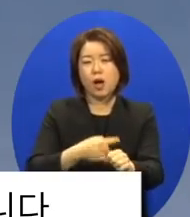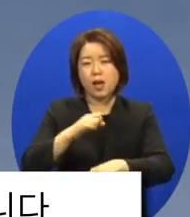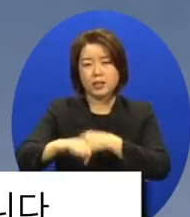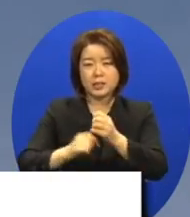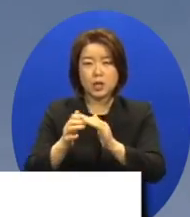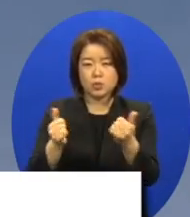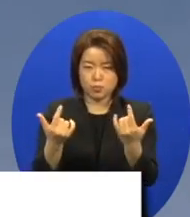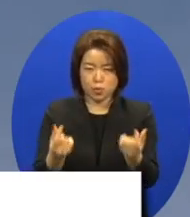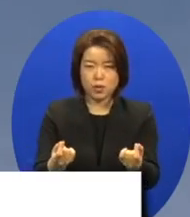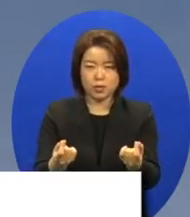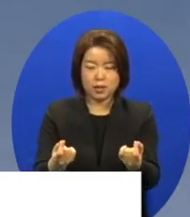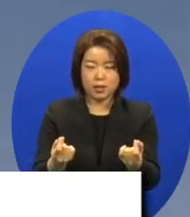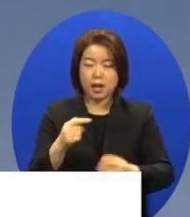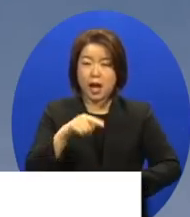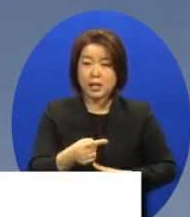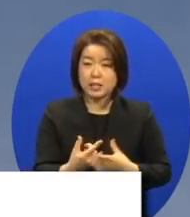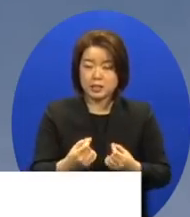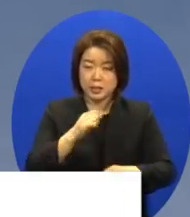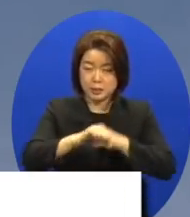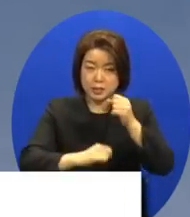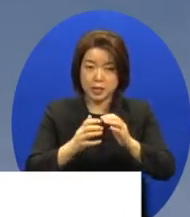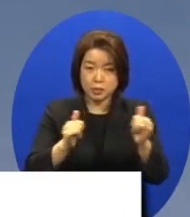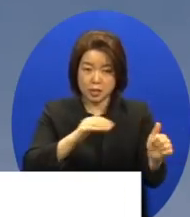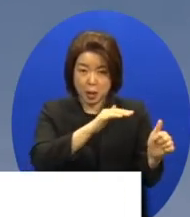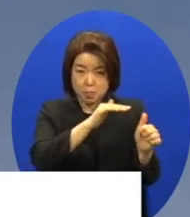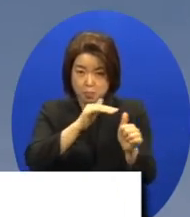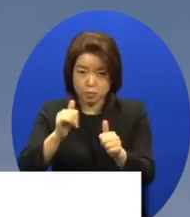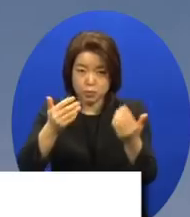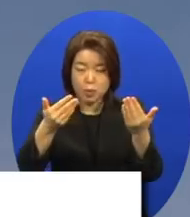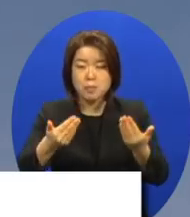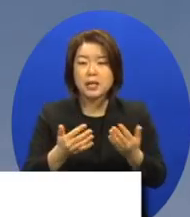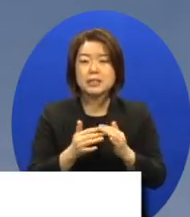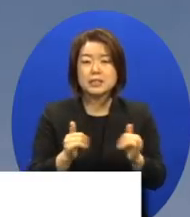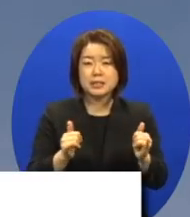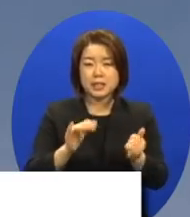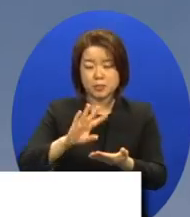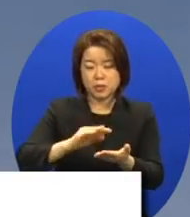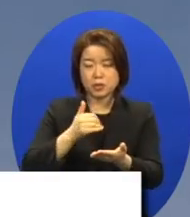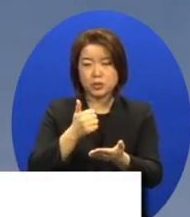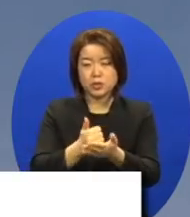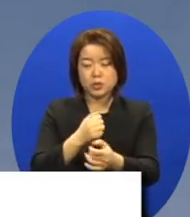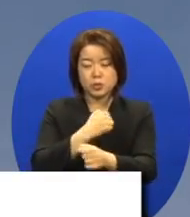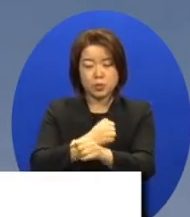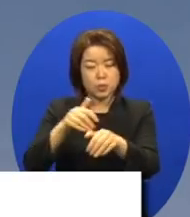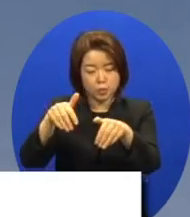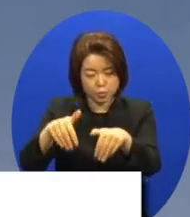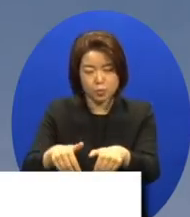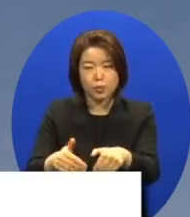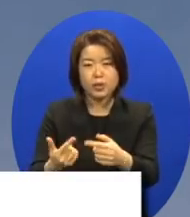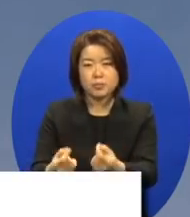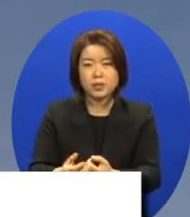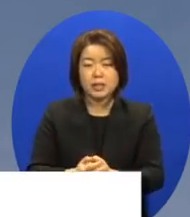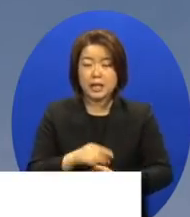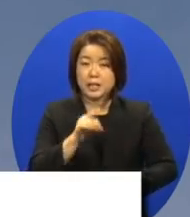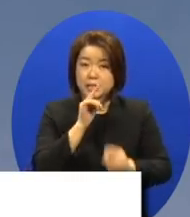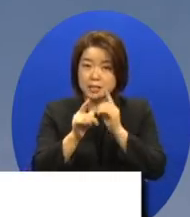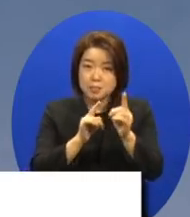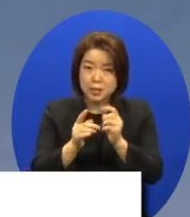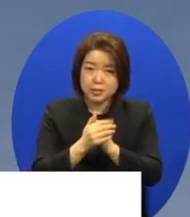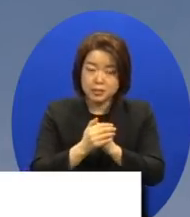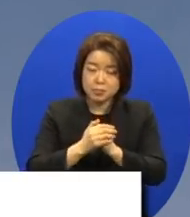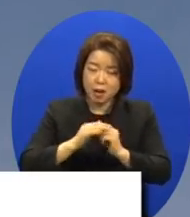입니다 그와 같이 자유인으로서 부르심을 받은 사람은 그리스도의 또 예입니다 이 말씀이 좀